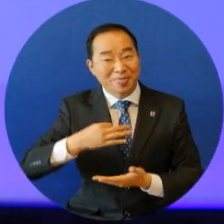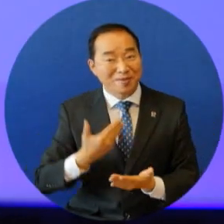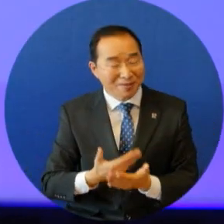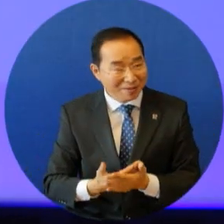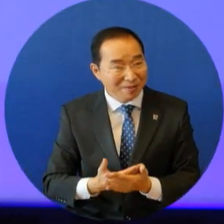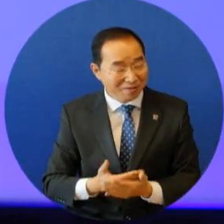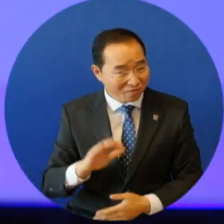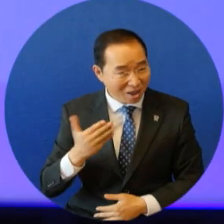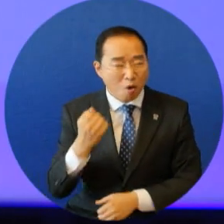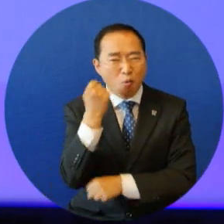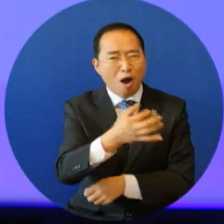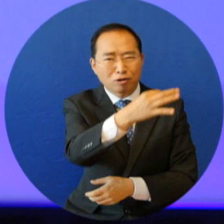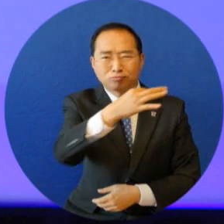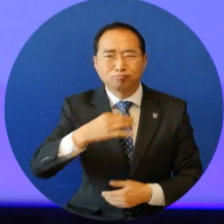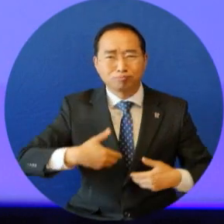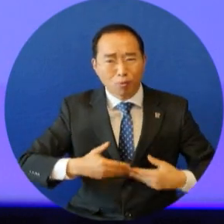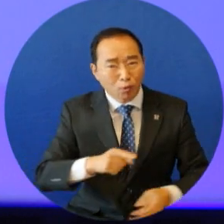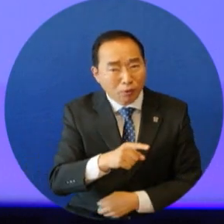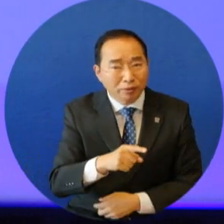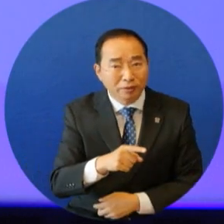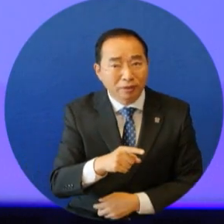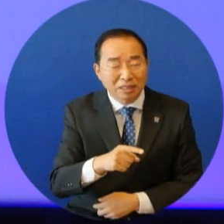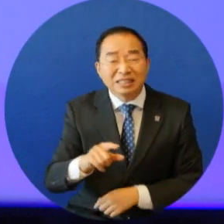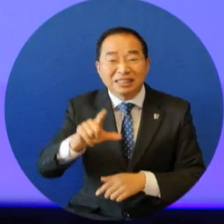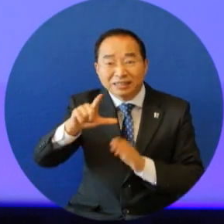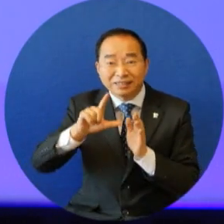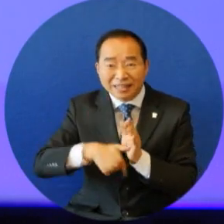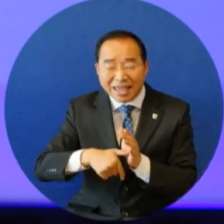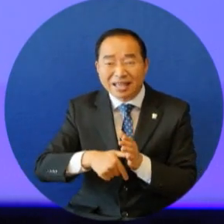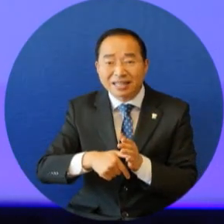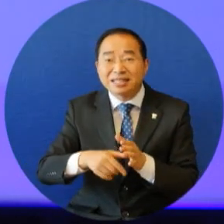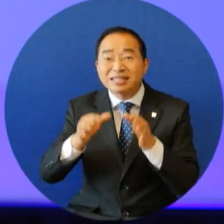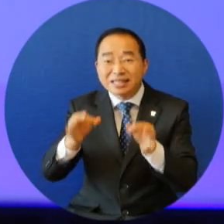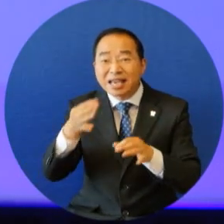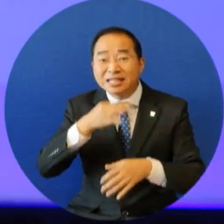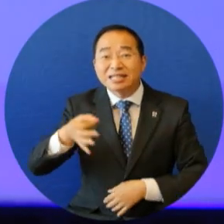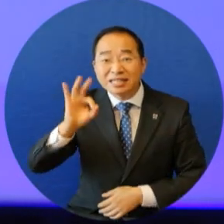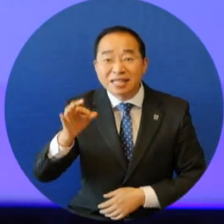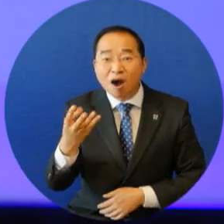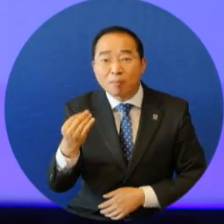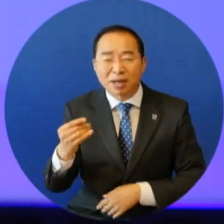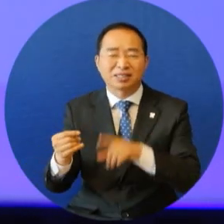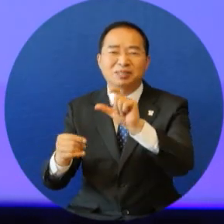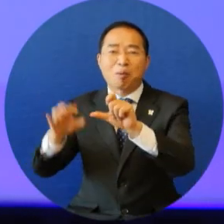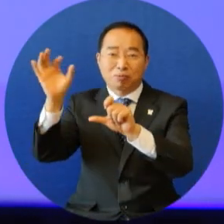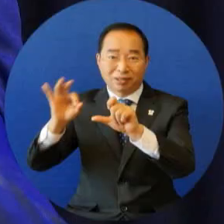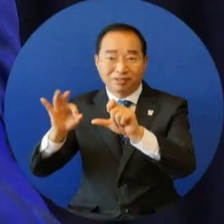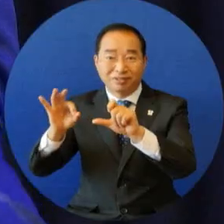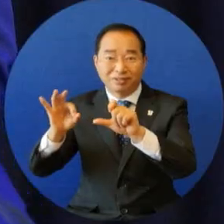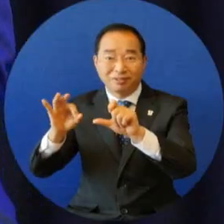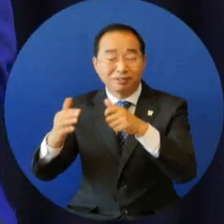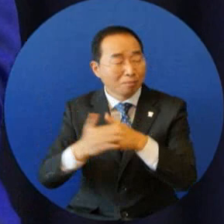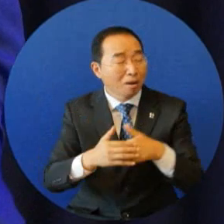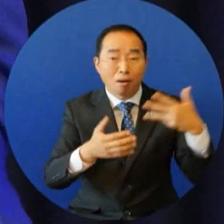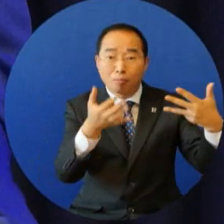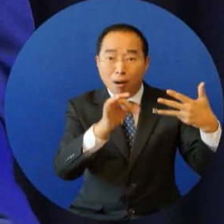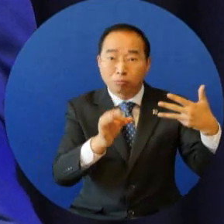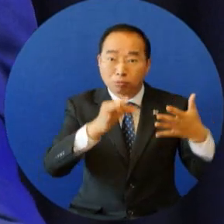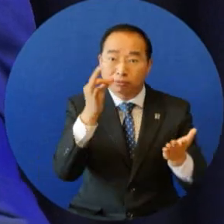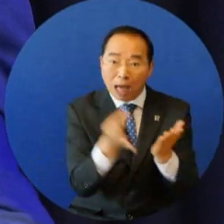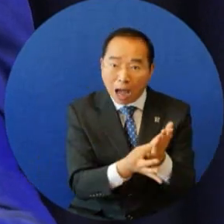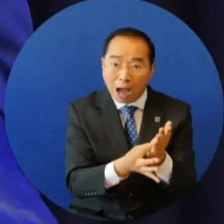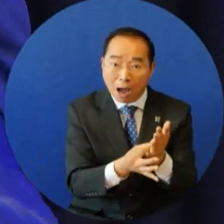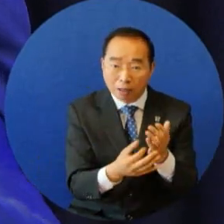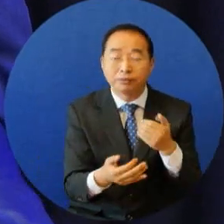15%가 넘었기 때문에 8%는 그렇게 높은 금리가 아니었어요. 그리고 왕실에